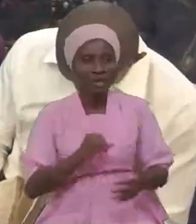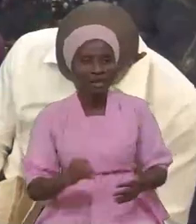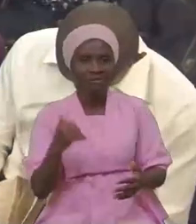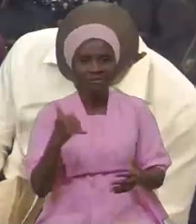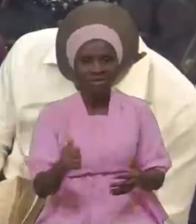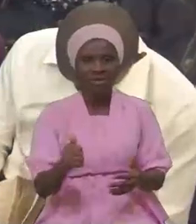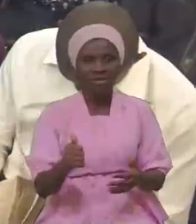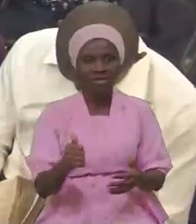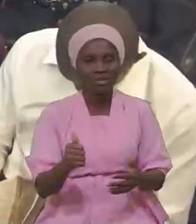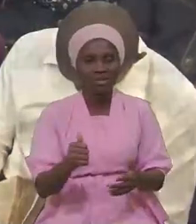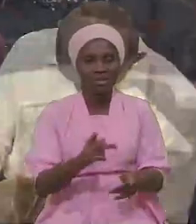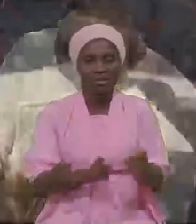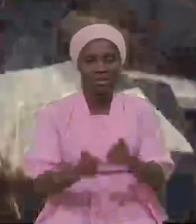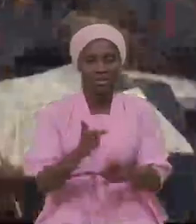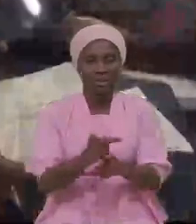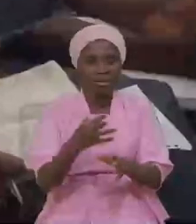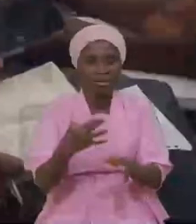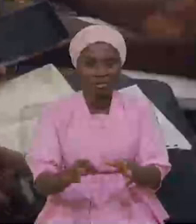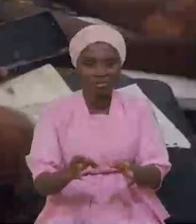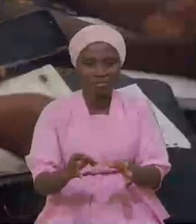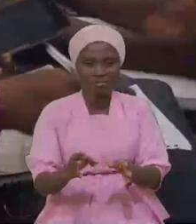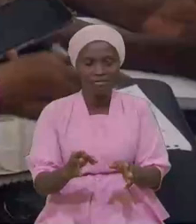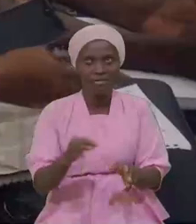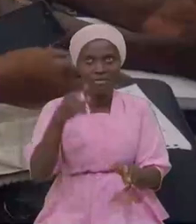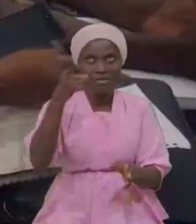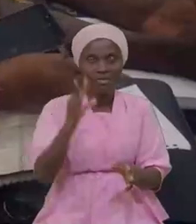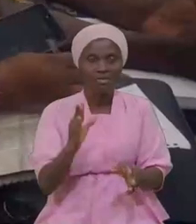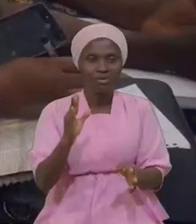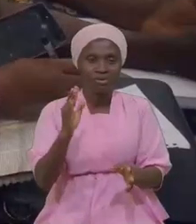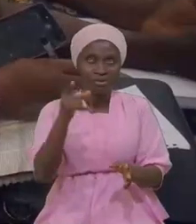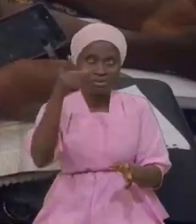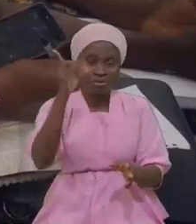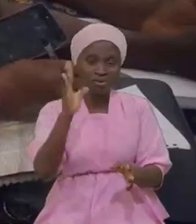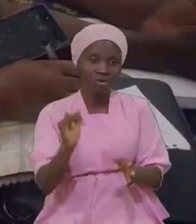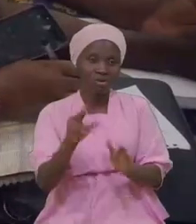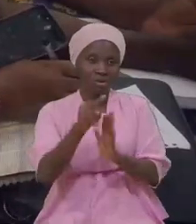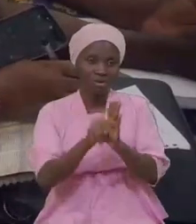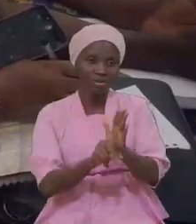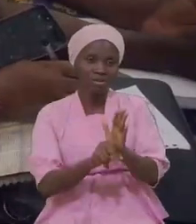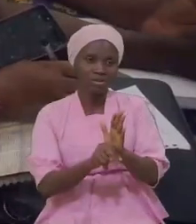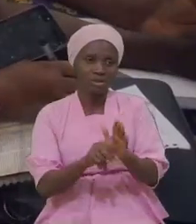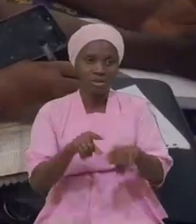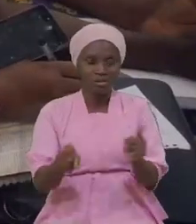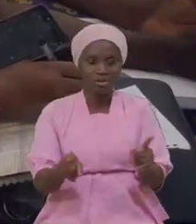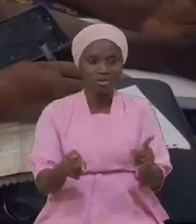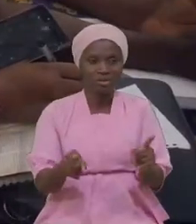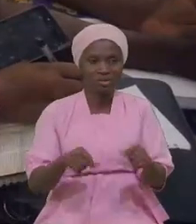l'apparence de la piété, mais reniant ce qui en fait